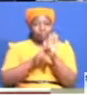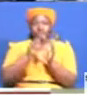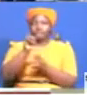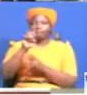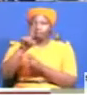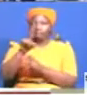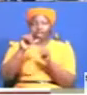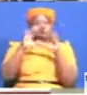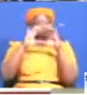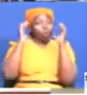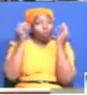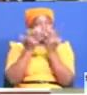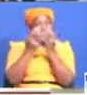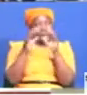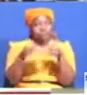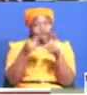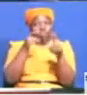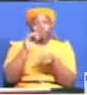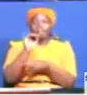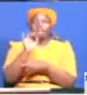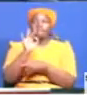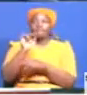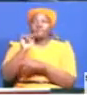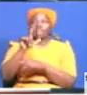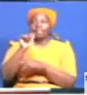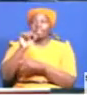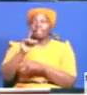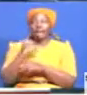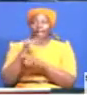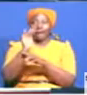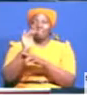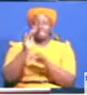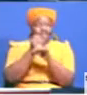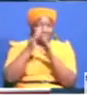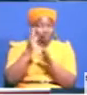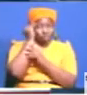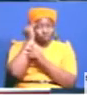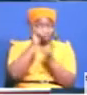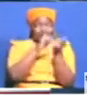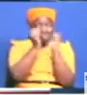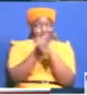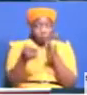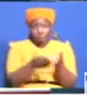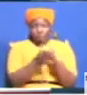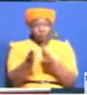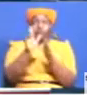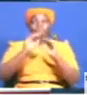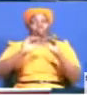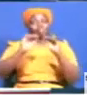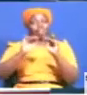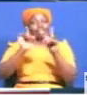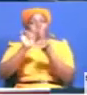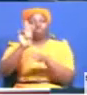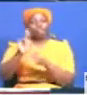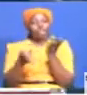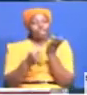Finland Karita Proki alitoa wito kwa wadau wa elimu kubadilisha mbinu za kutoa mafunzo na kutumia elimu ya kidijitali kwa wanafunzi